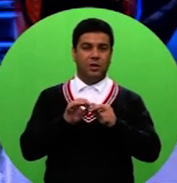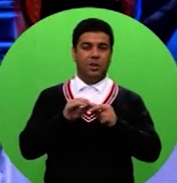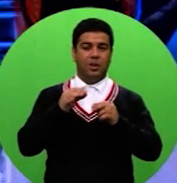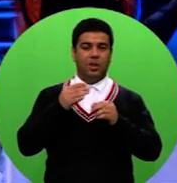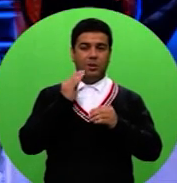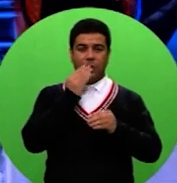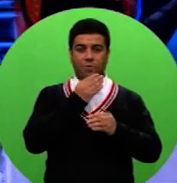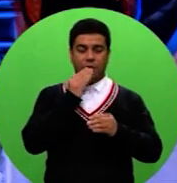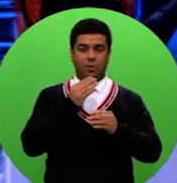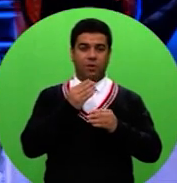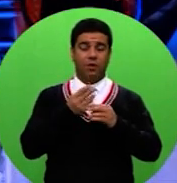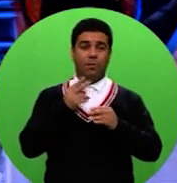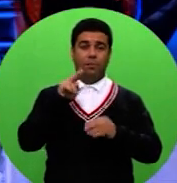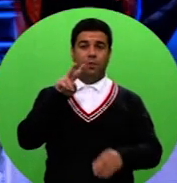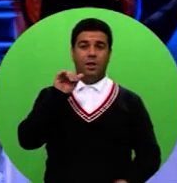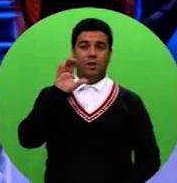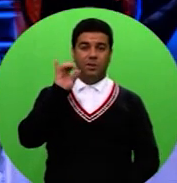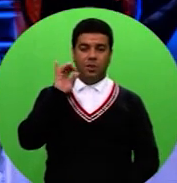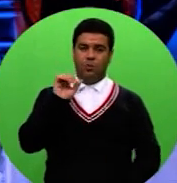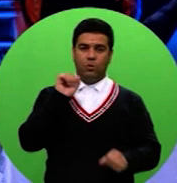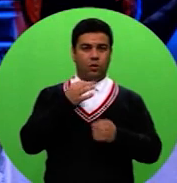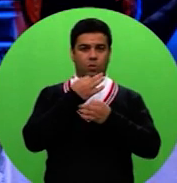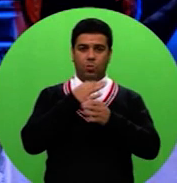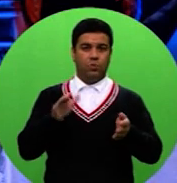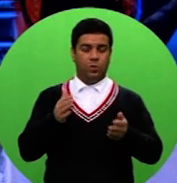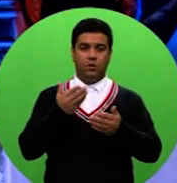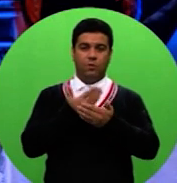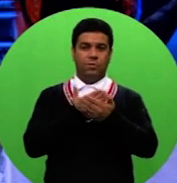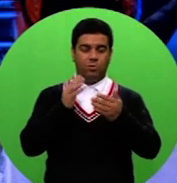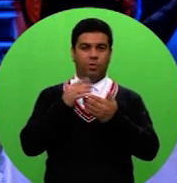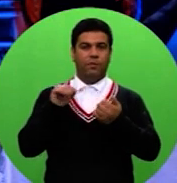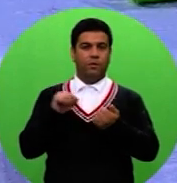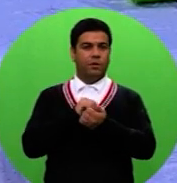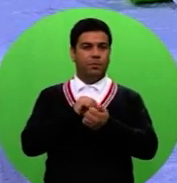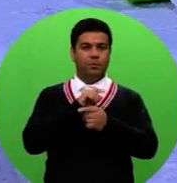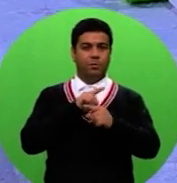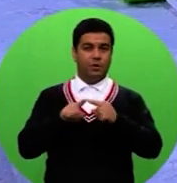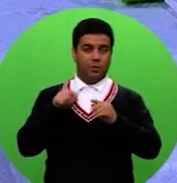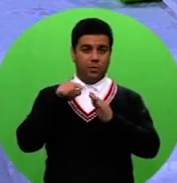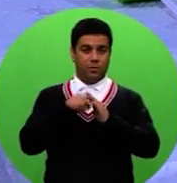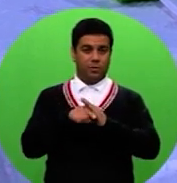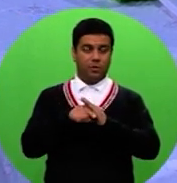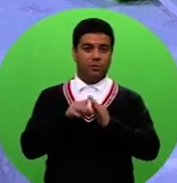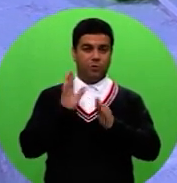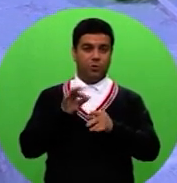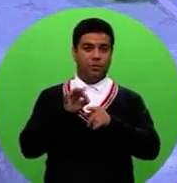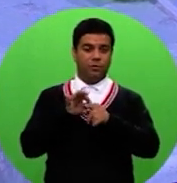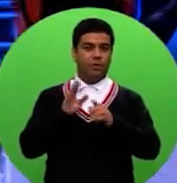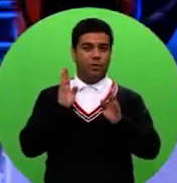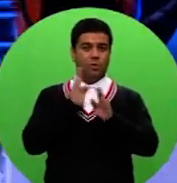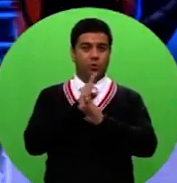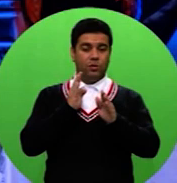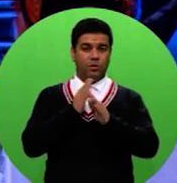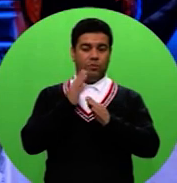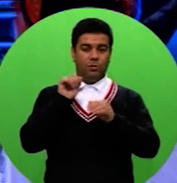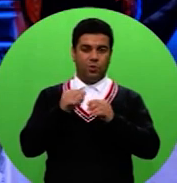спички, салфетка. Пластилин может быть любым. У меня вот, например, быстро высыхающий,